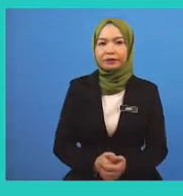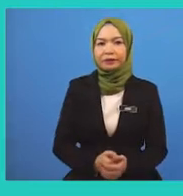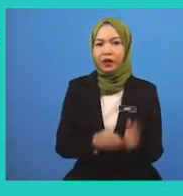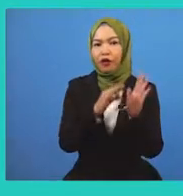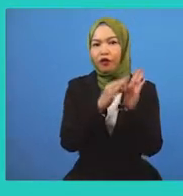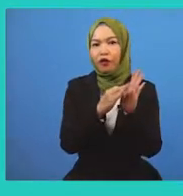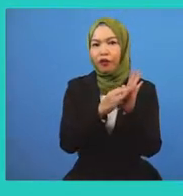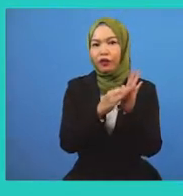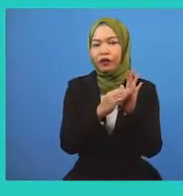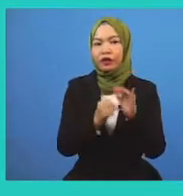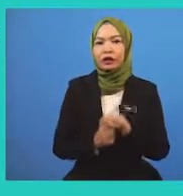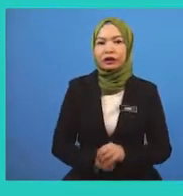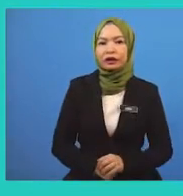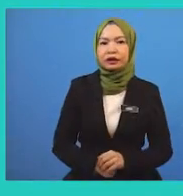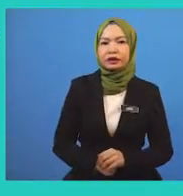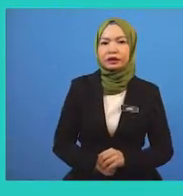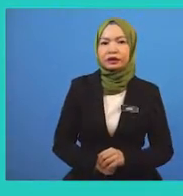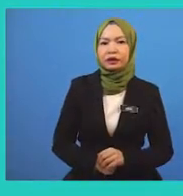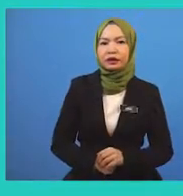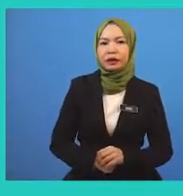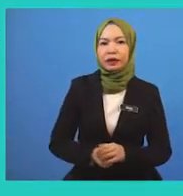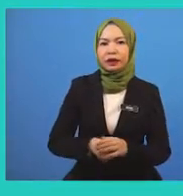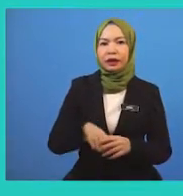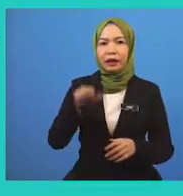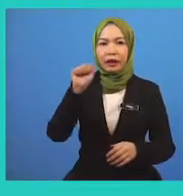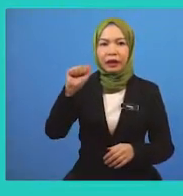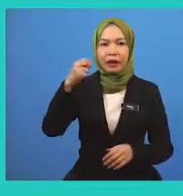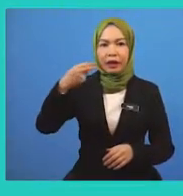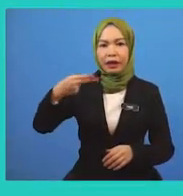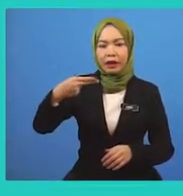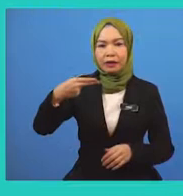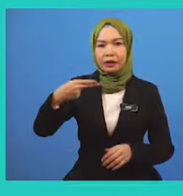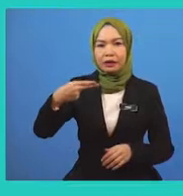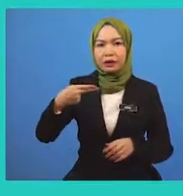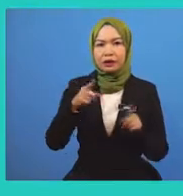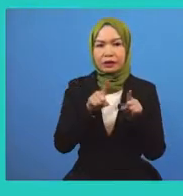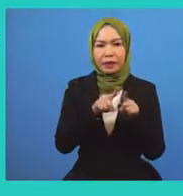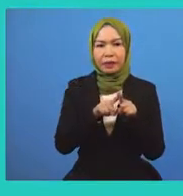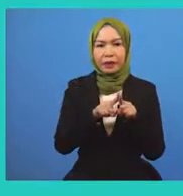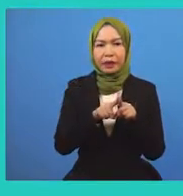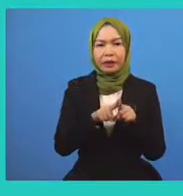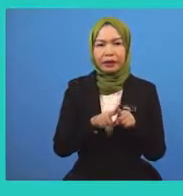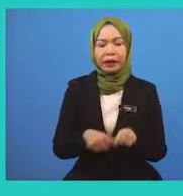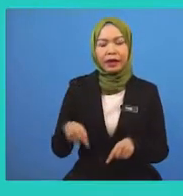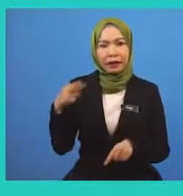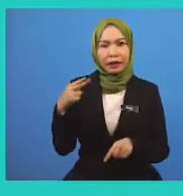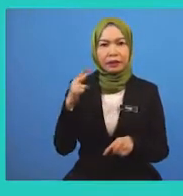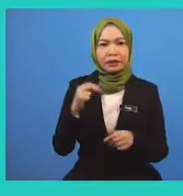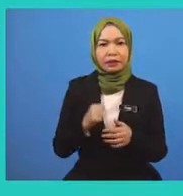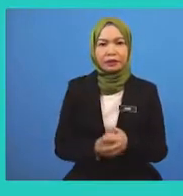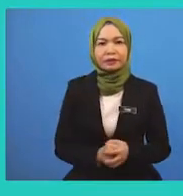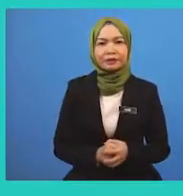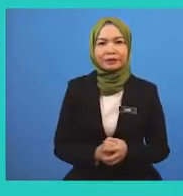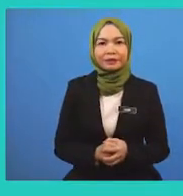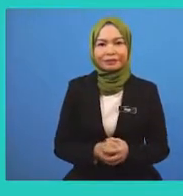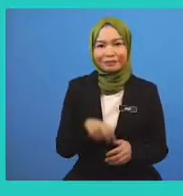mewakili perbezaan kandungan tenaga antara bahan tindak balas dengan hasil tindak balas. Murid-murid boleh lihat pada